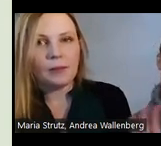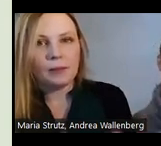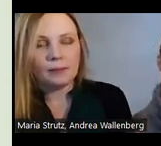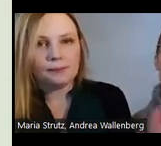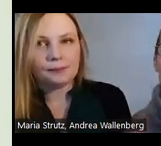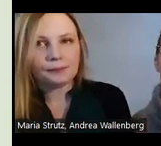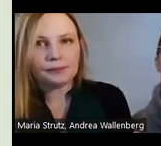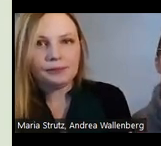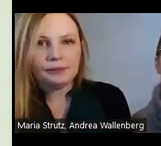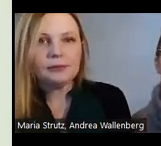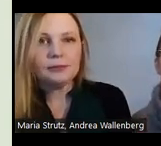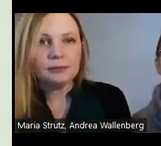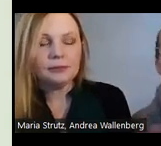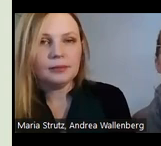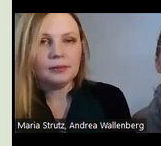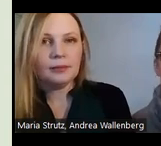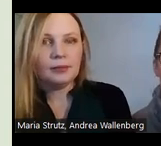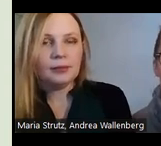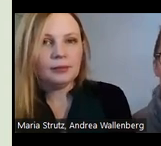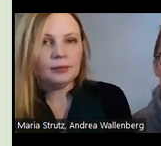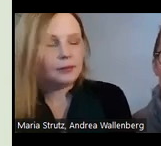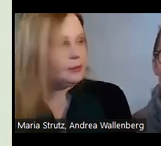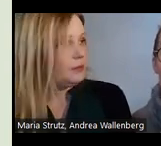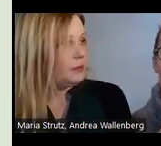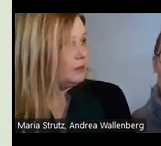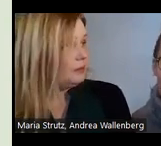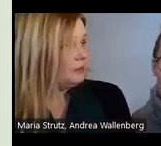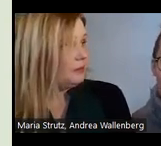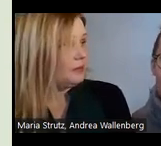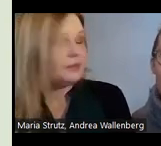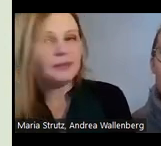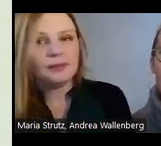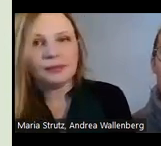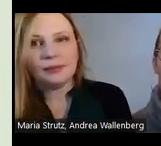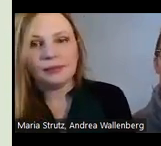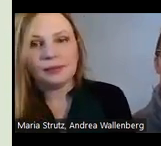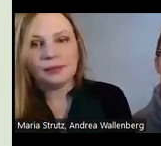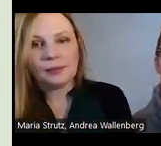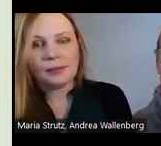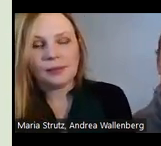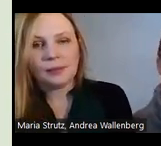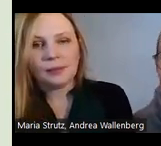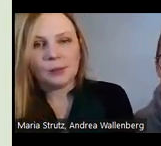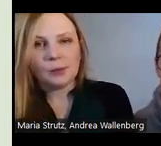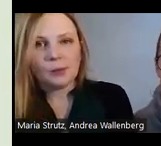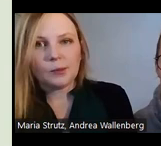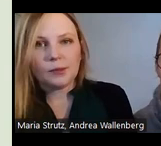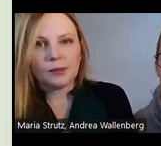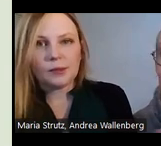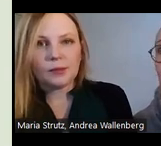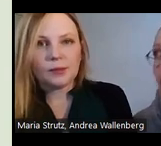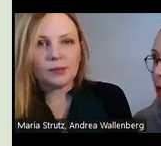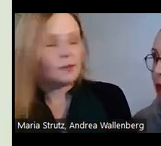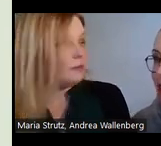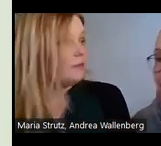att tänka över barnets förmågor och svårigheter, och veta vad har vi i personalgruppen, hur